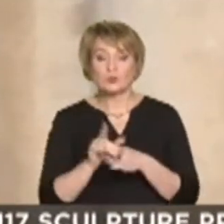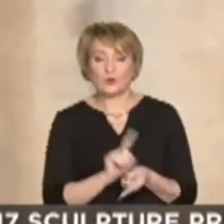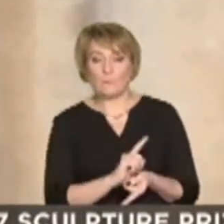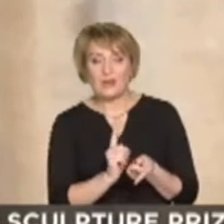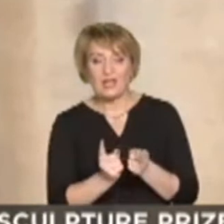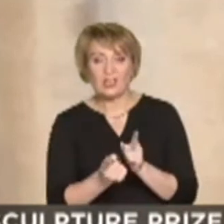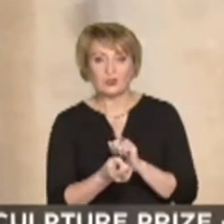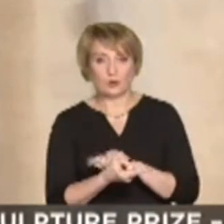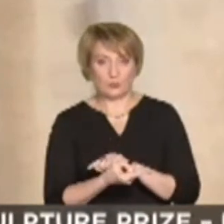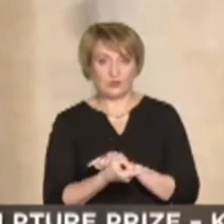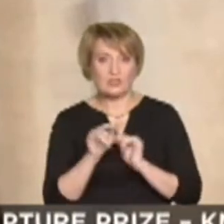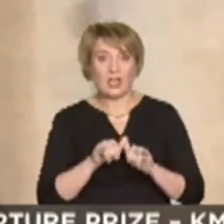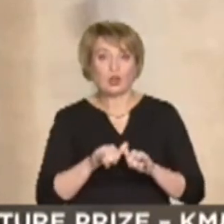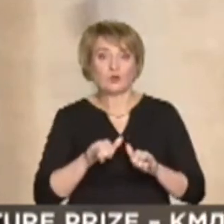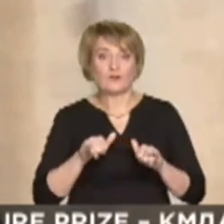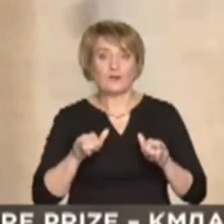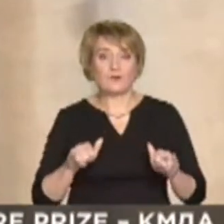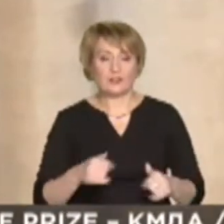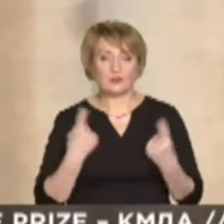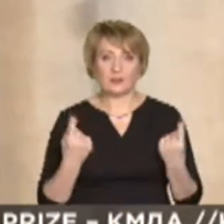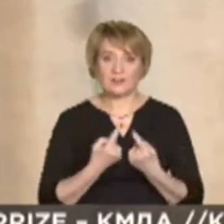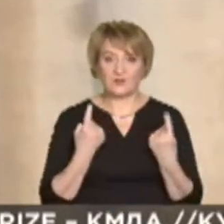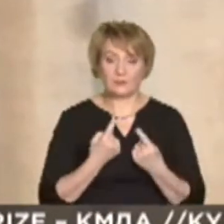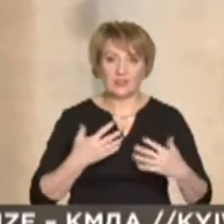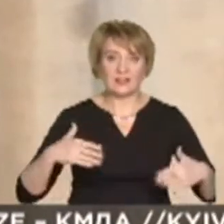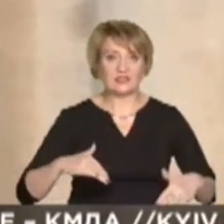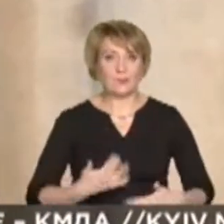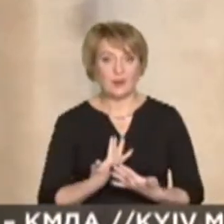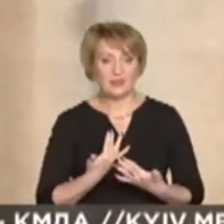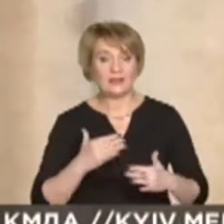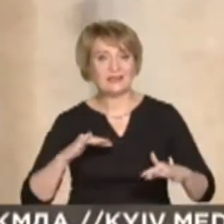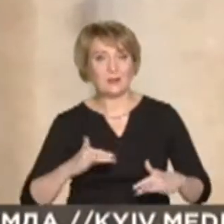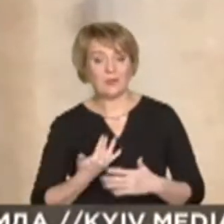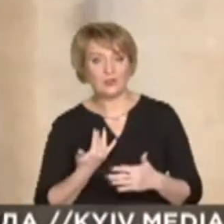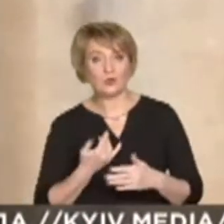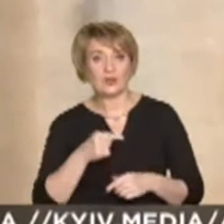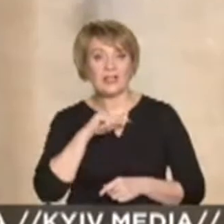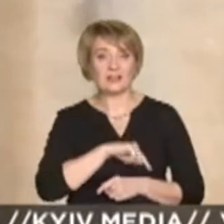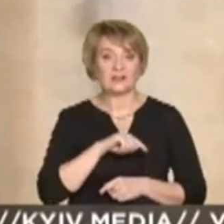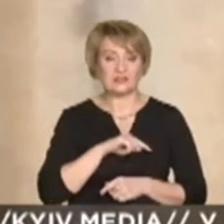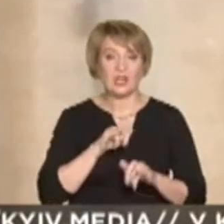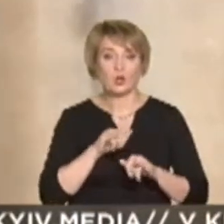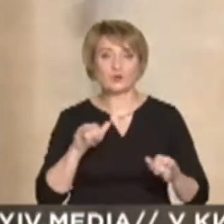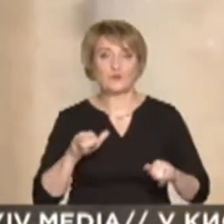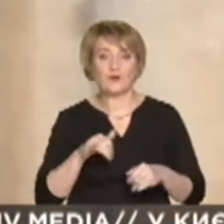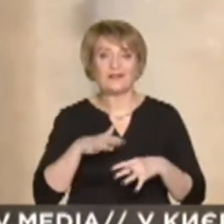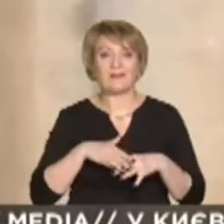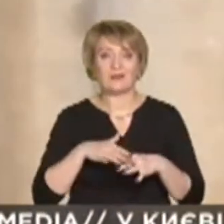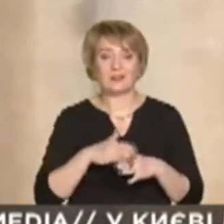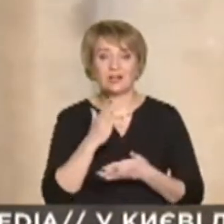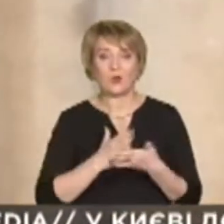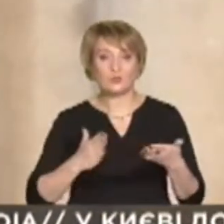перероджують цю тканину і розвивається із звичайного запалення, із запальної тканини розвивається клітина, яка